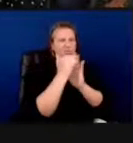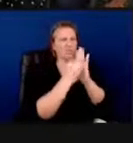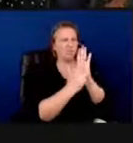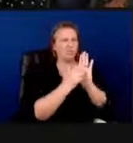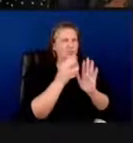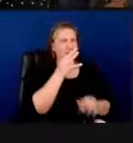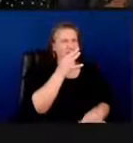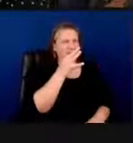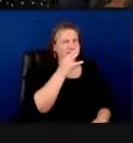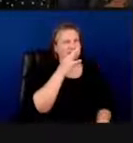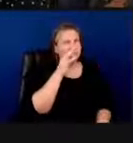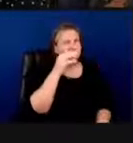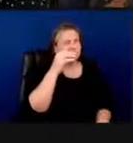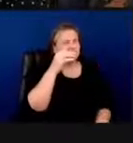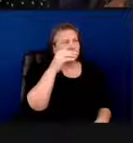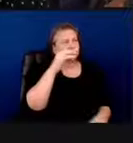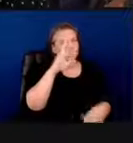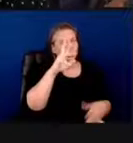فقط وددت أن